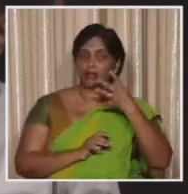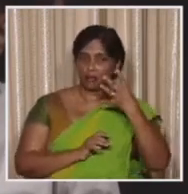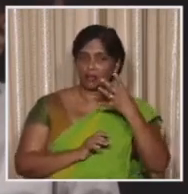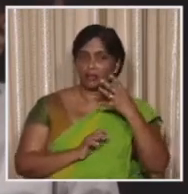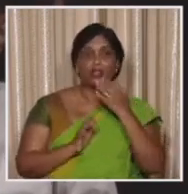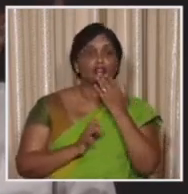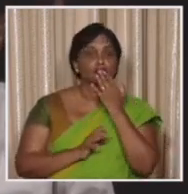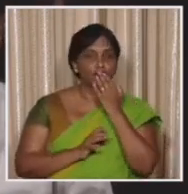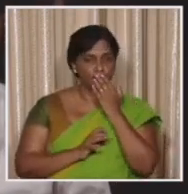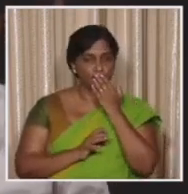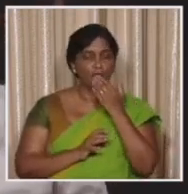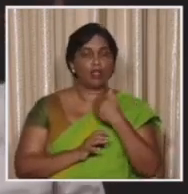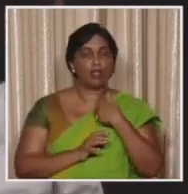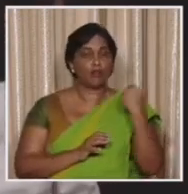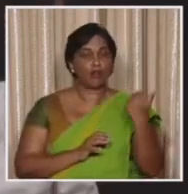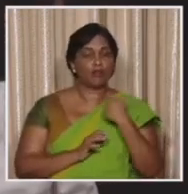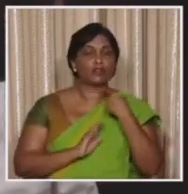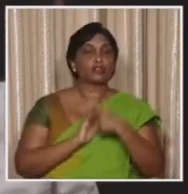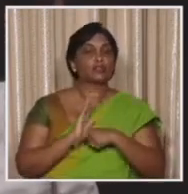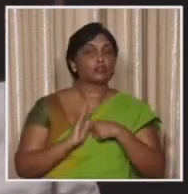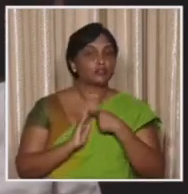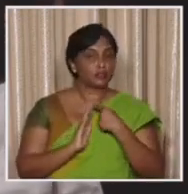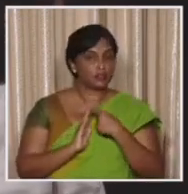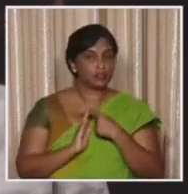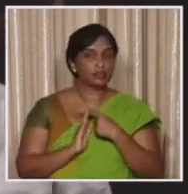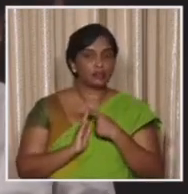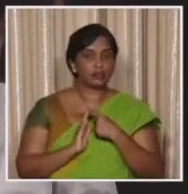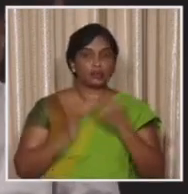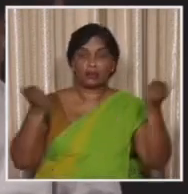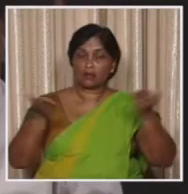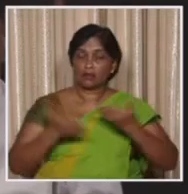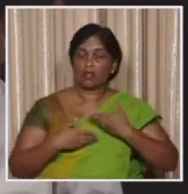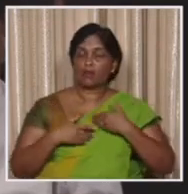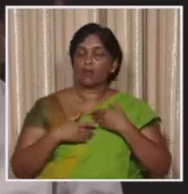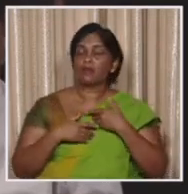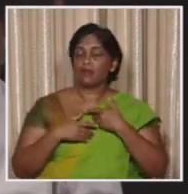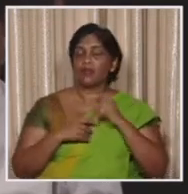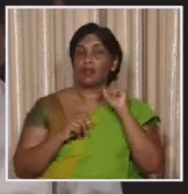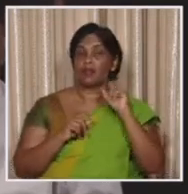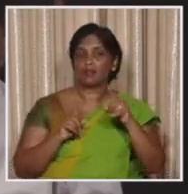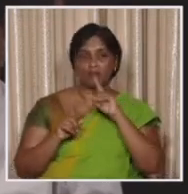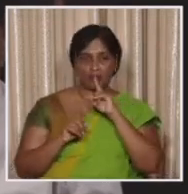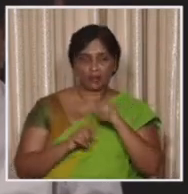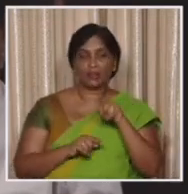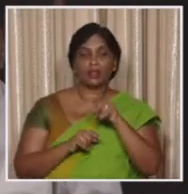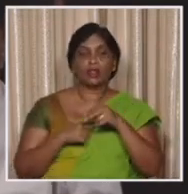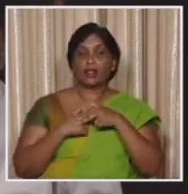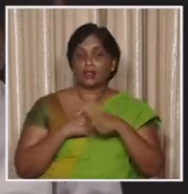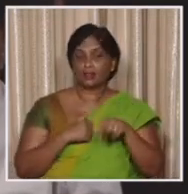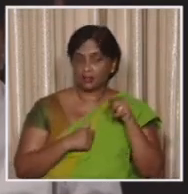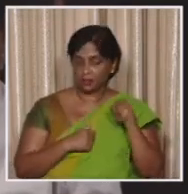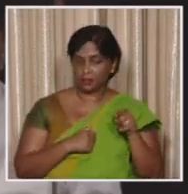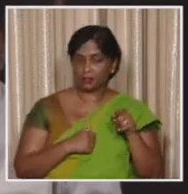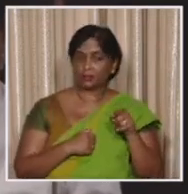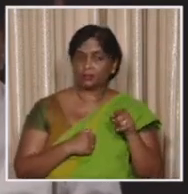කියන්නේ සඳුදා අපි අලුතෙන් ශ්‍රී ලංකා you'll come back for more කියන අලුත් සන්නාමයක් ගෙනාවා. ඒකට හේතුව